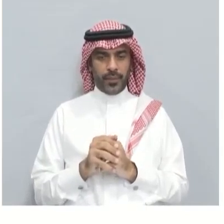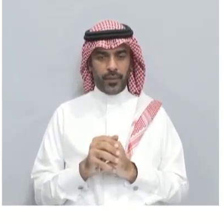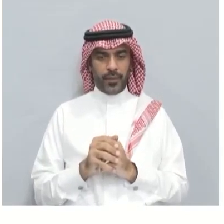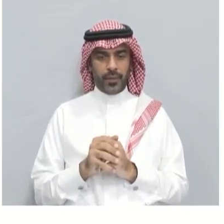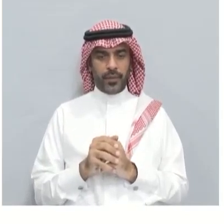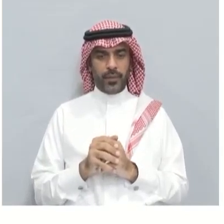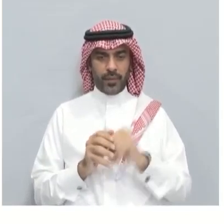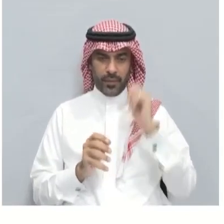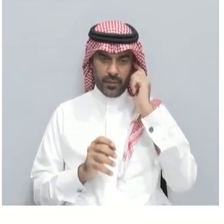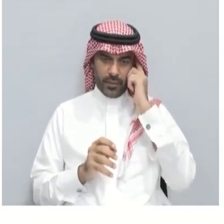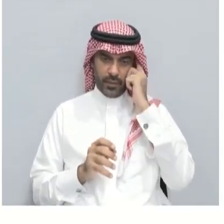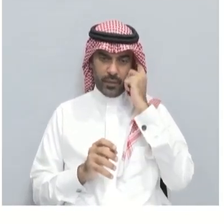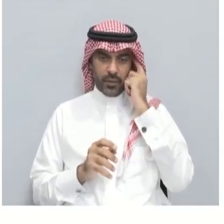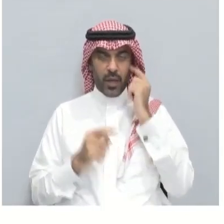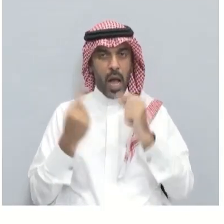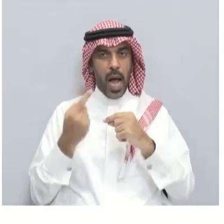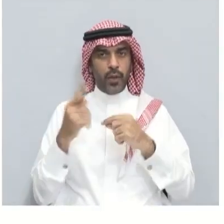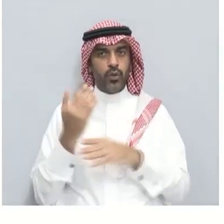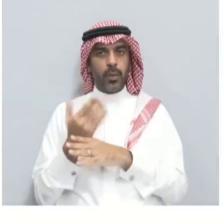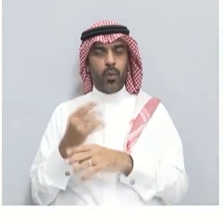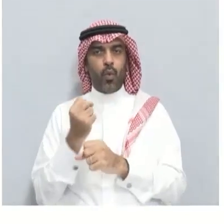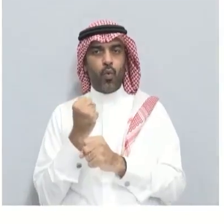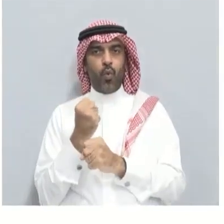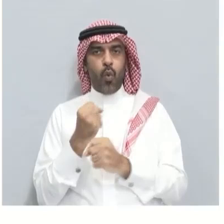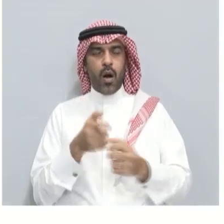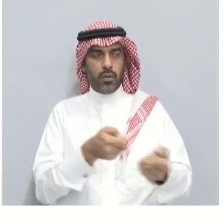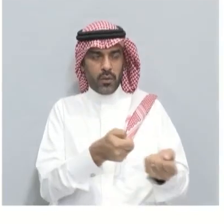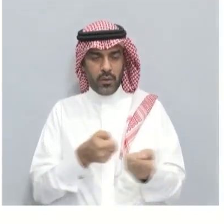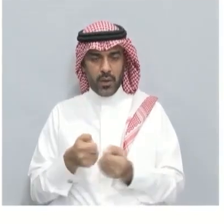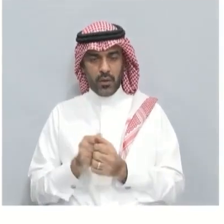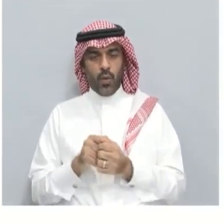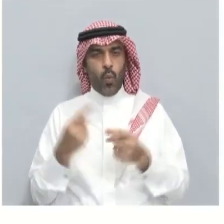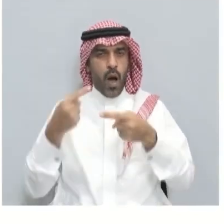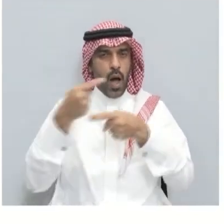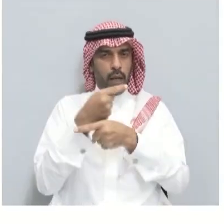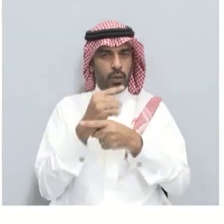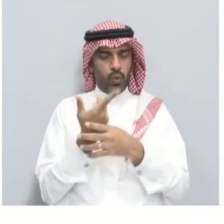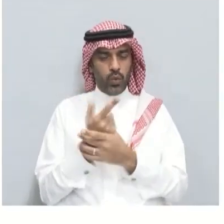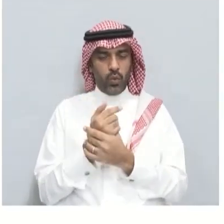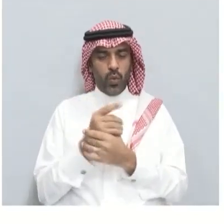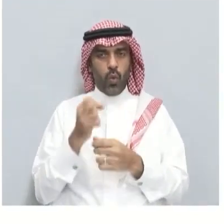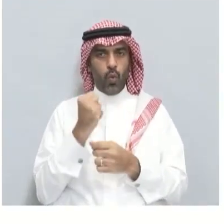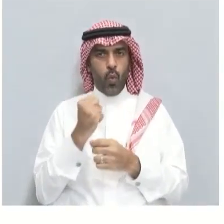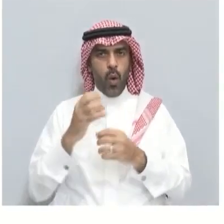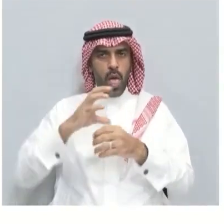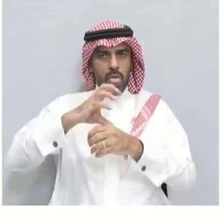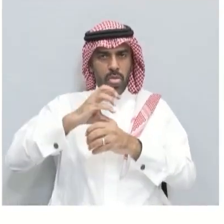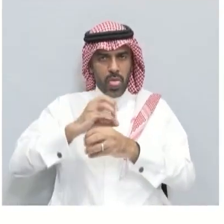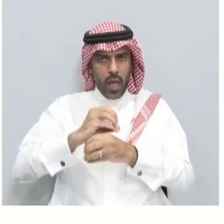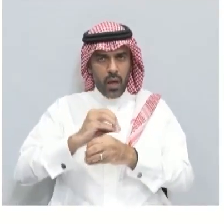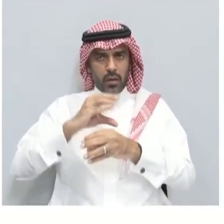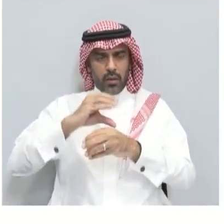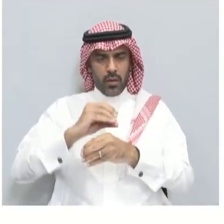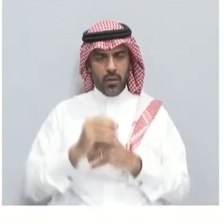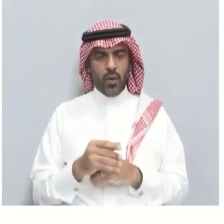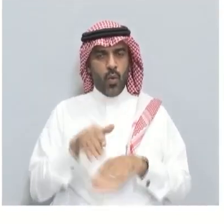الشد صدى عادي قوه الشد كان لدينا ايضا صدى عكسي هو قوه ماذا قوه الضغط كان لدينا